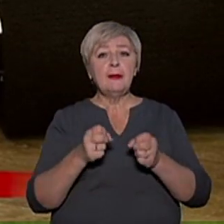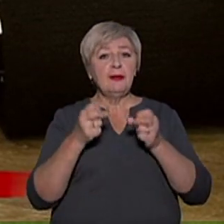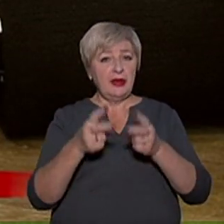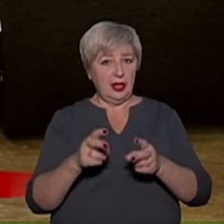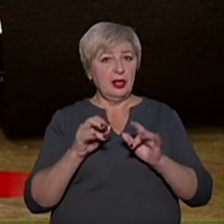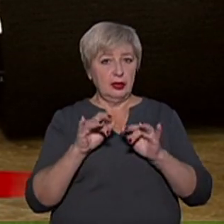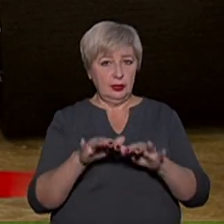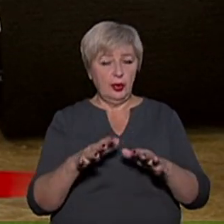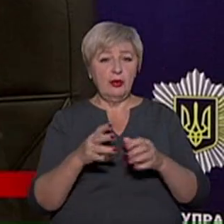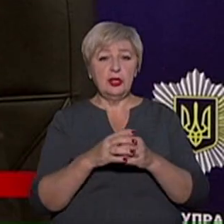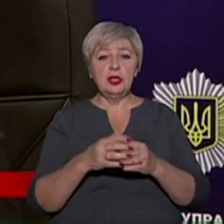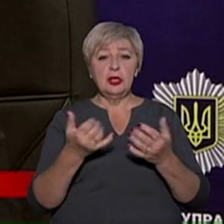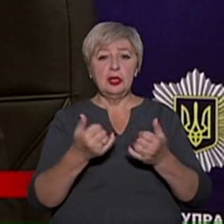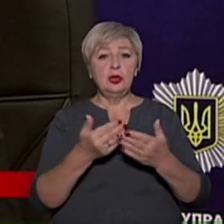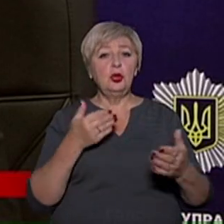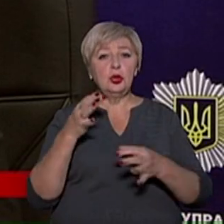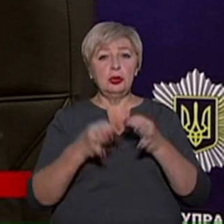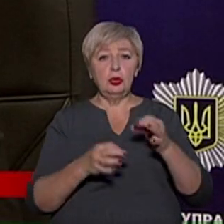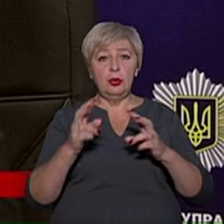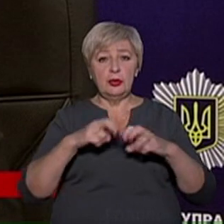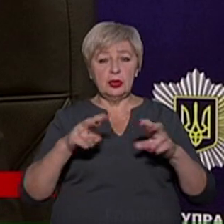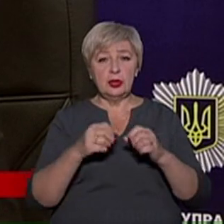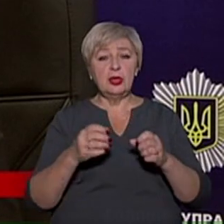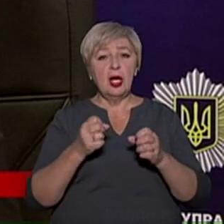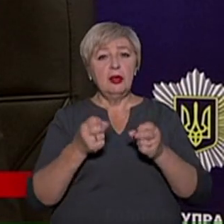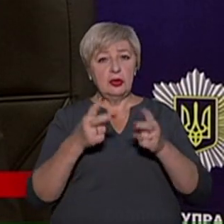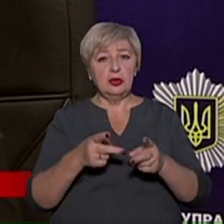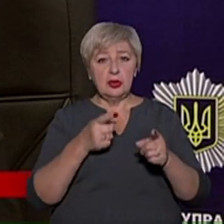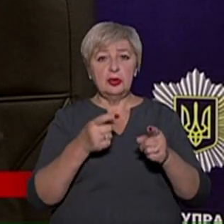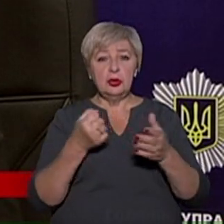триває досудове розслідування. Зловмисникам загрожує до 12 років позбавлення волі.